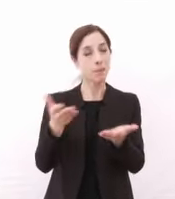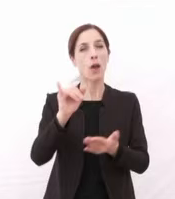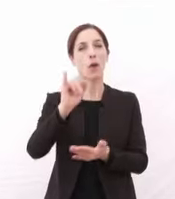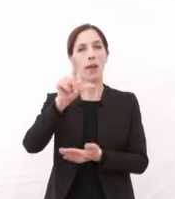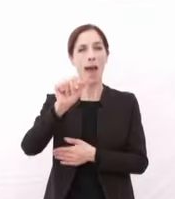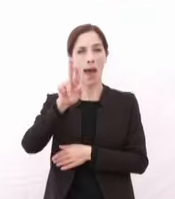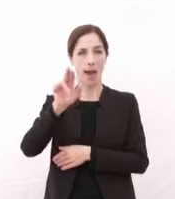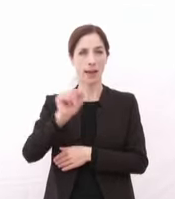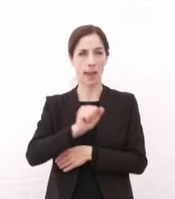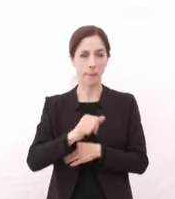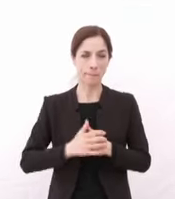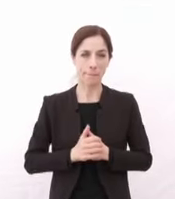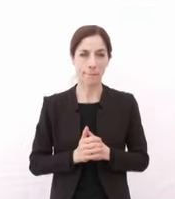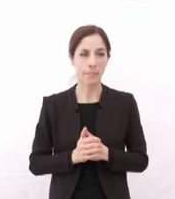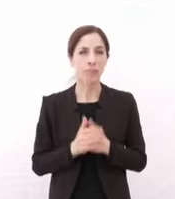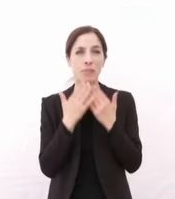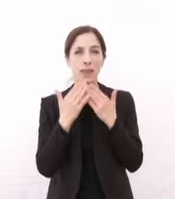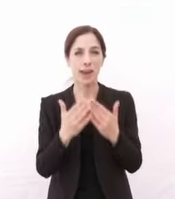Grazie.